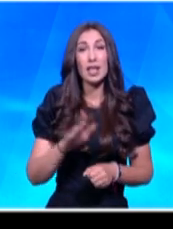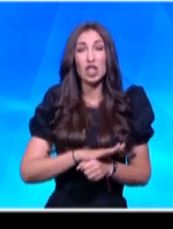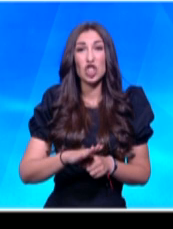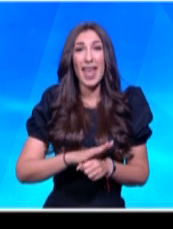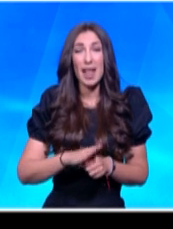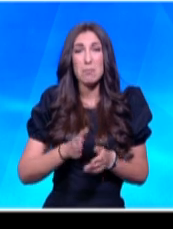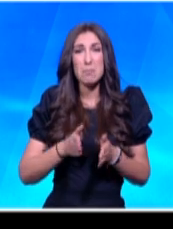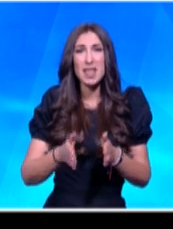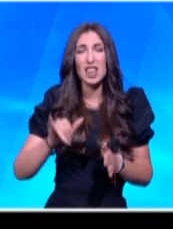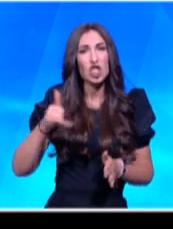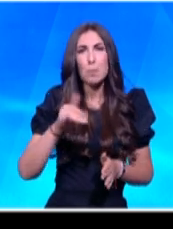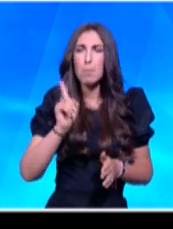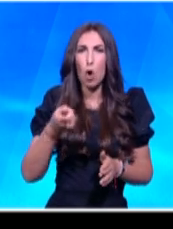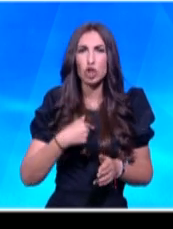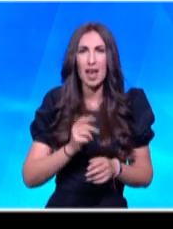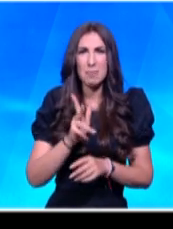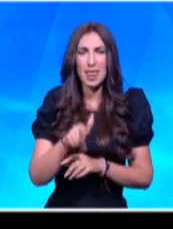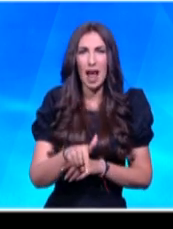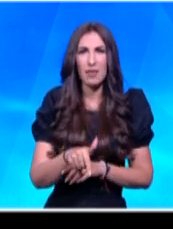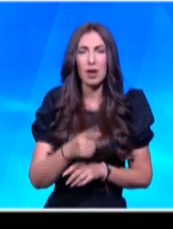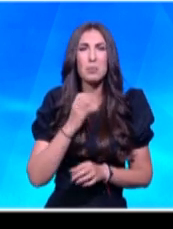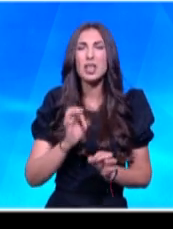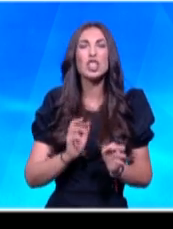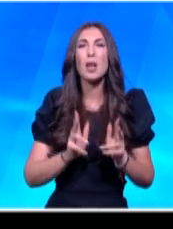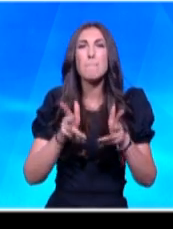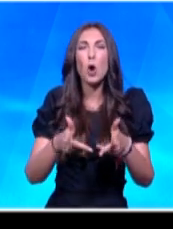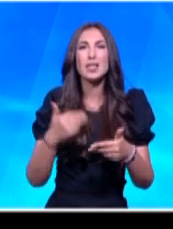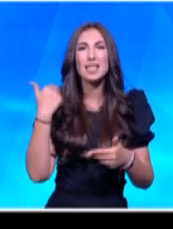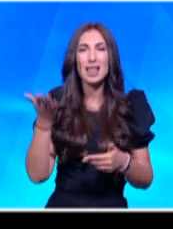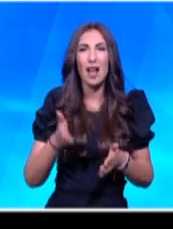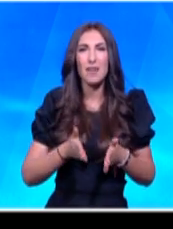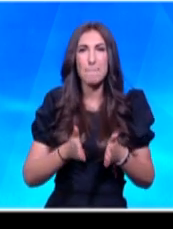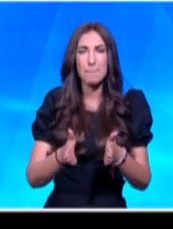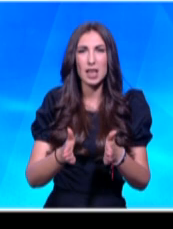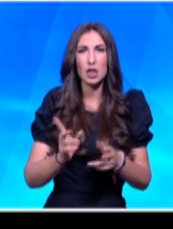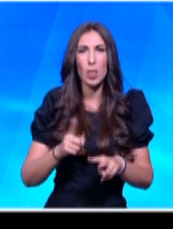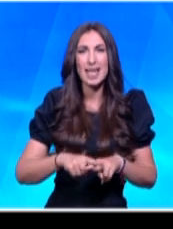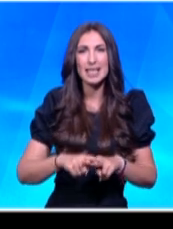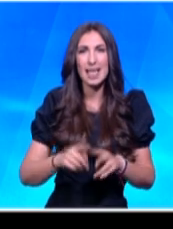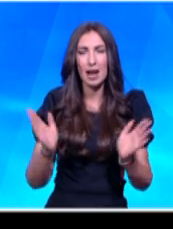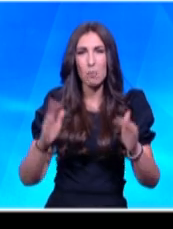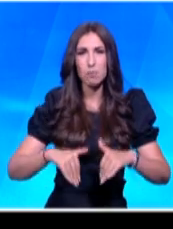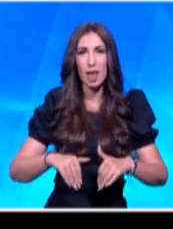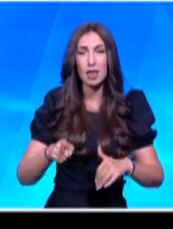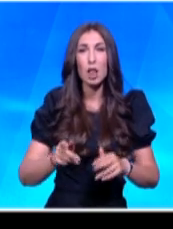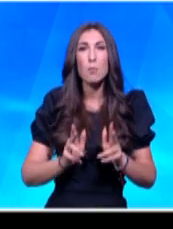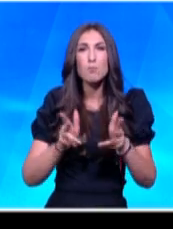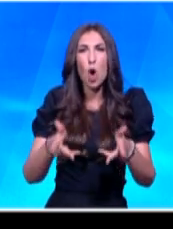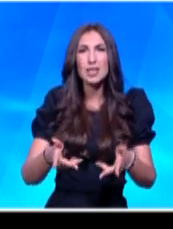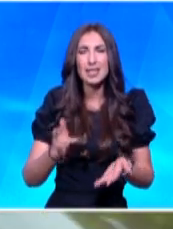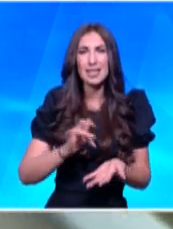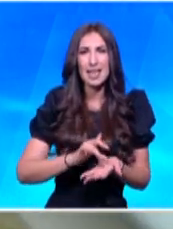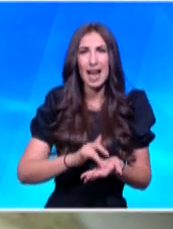джип се минава, понеже моста на главния път, който е до Нестинарка, е паднал. Моста от града